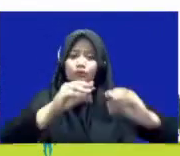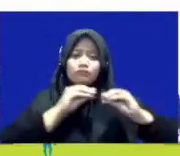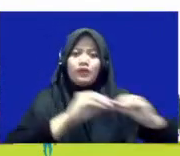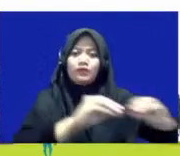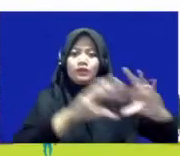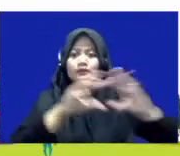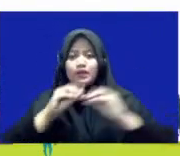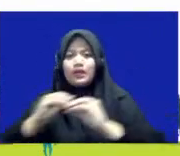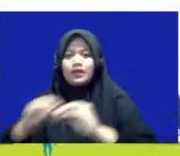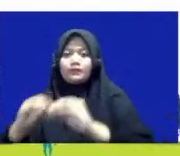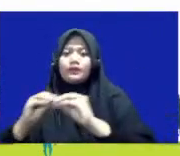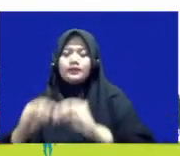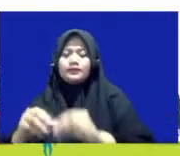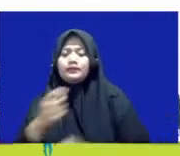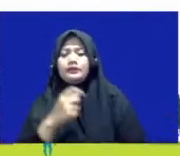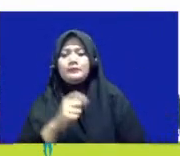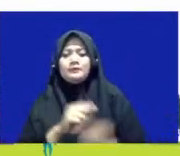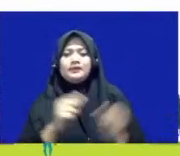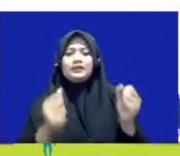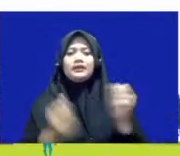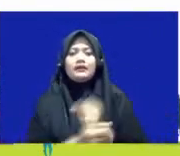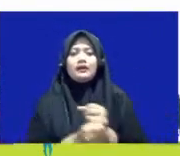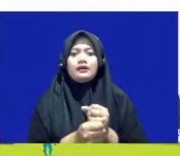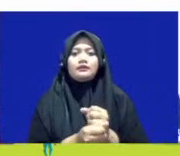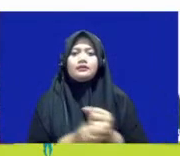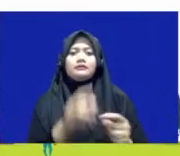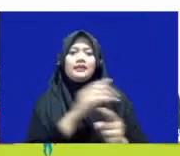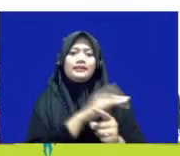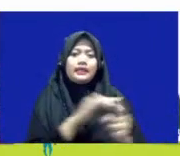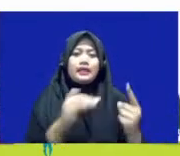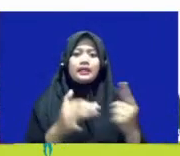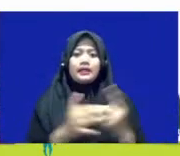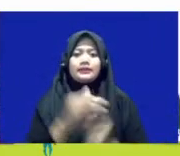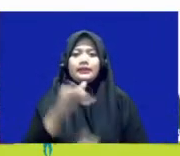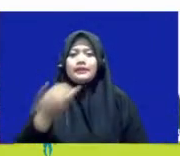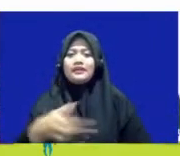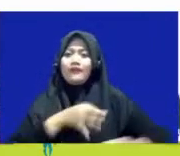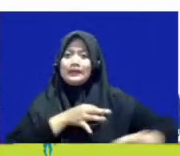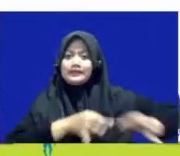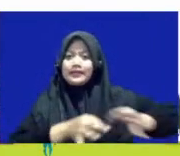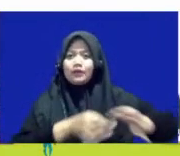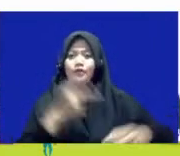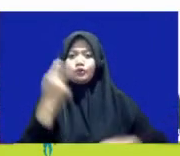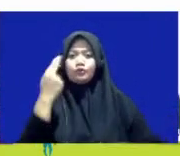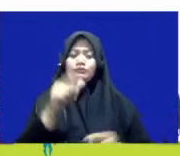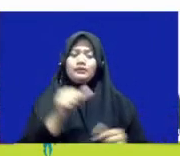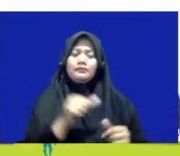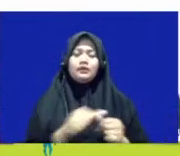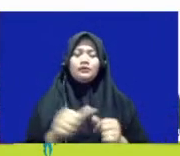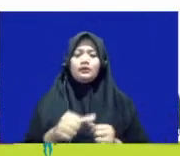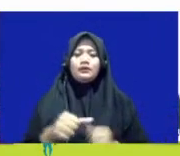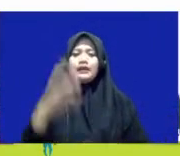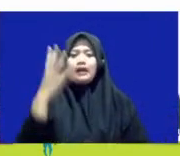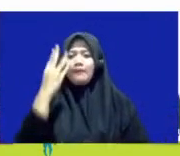pemahaman kebencanaan kepada masyarakat, termasuk menjadi fasilitator dalam pembentukan kampung siaga bencana.